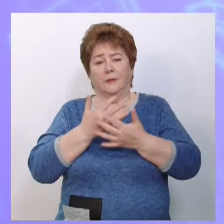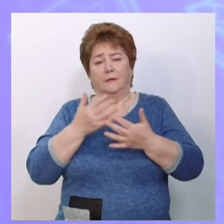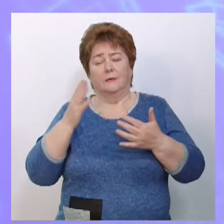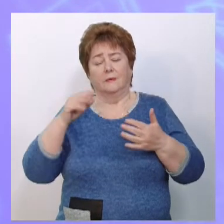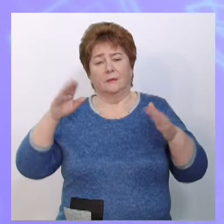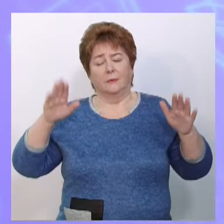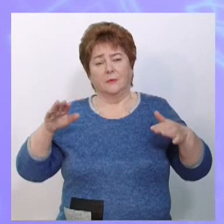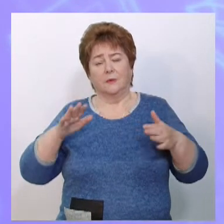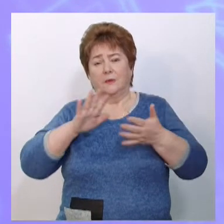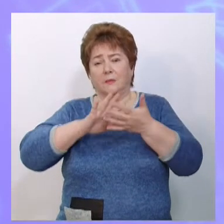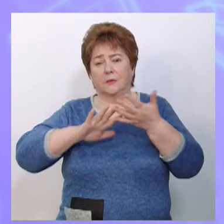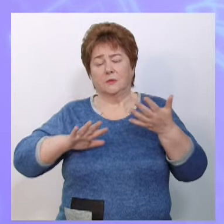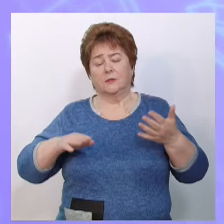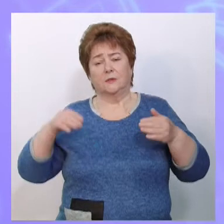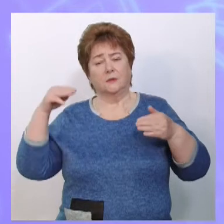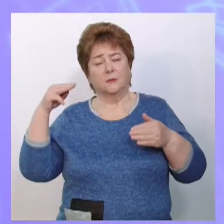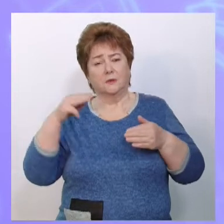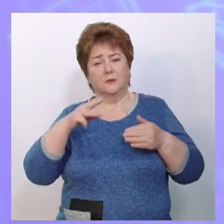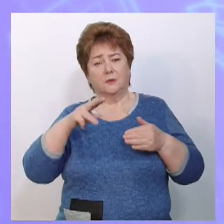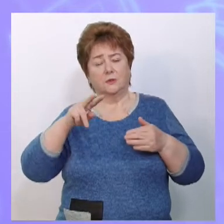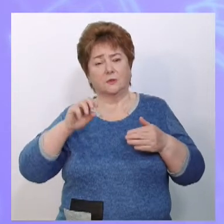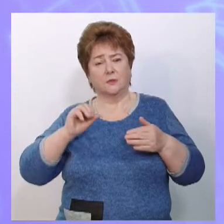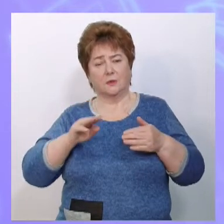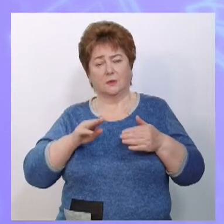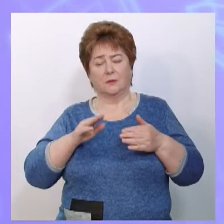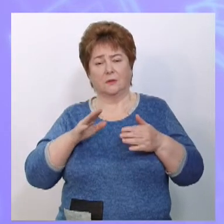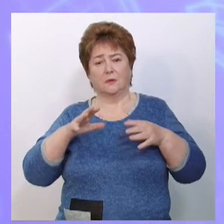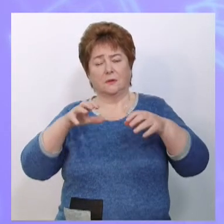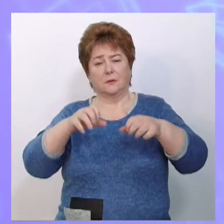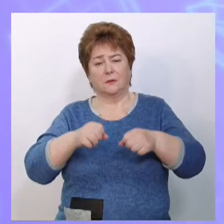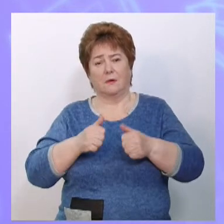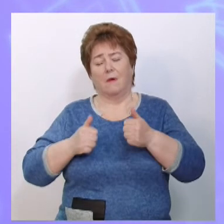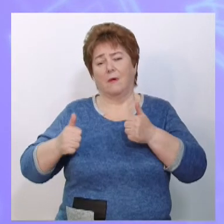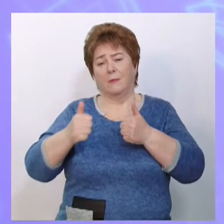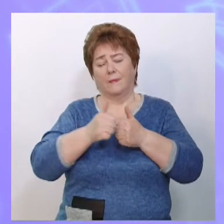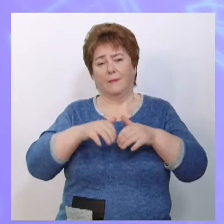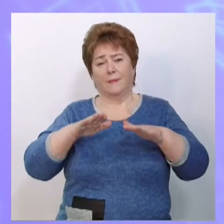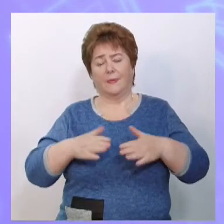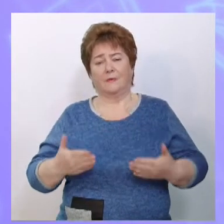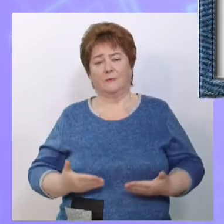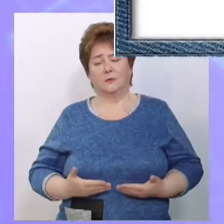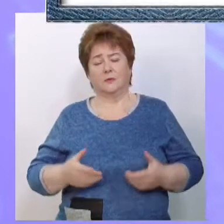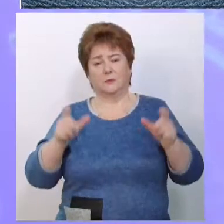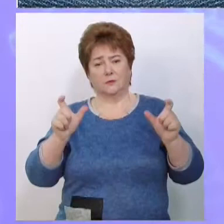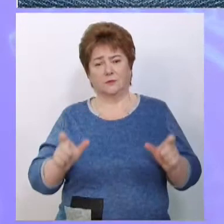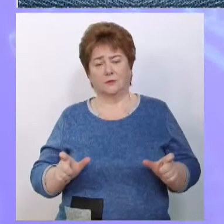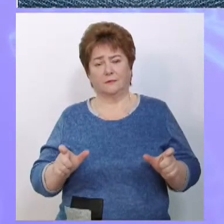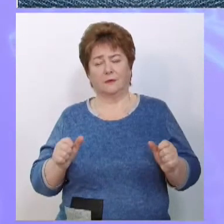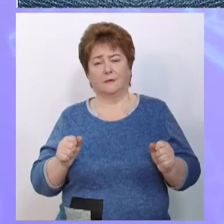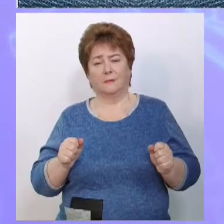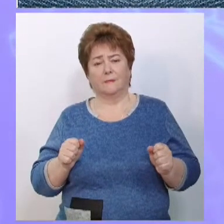они на протяжении тысячелетий занимают особое место в жизни